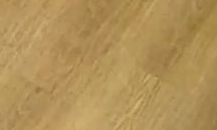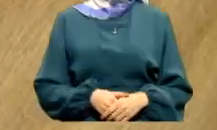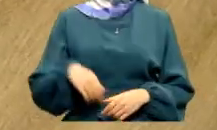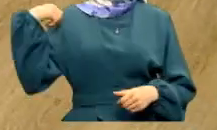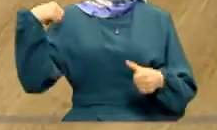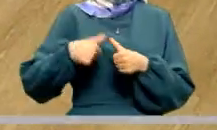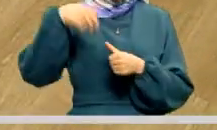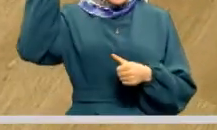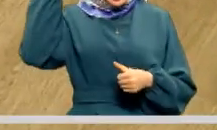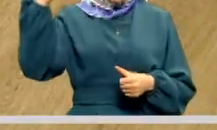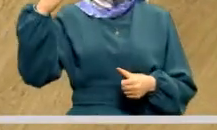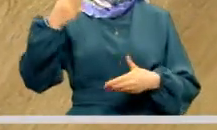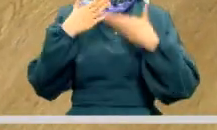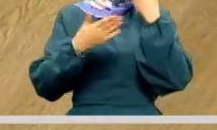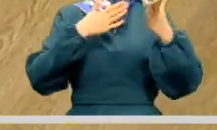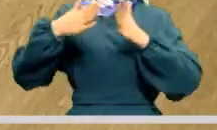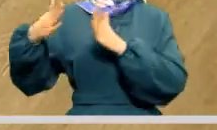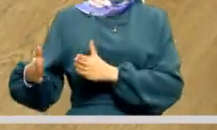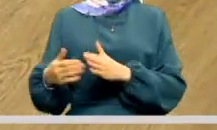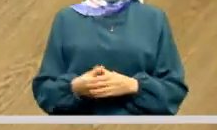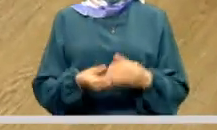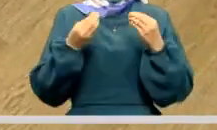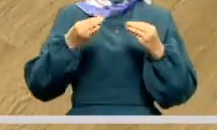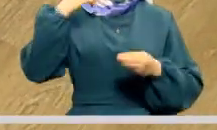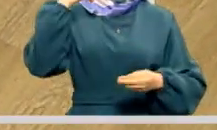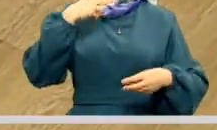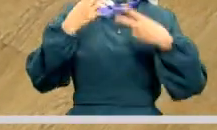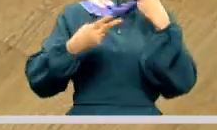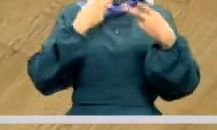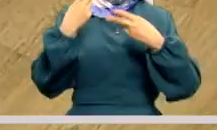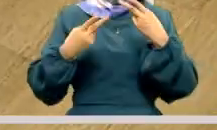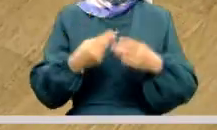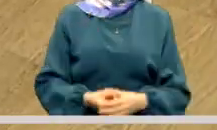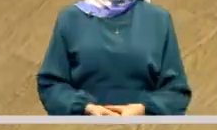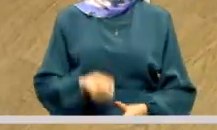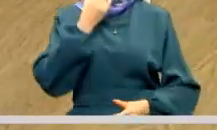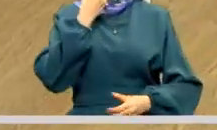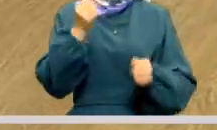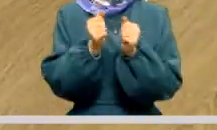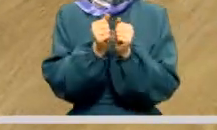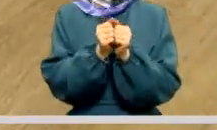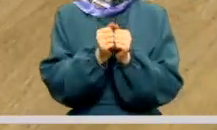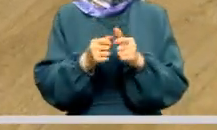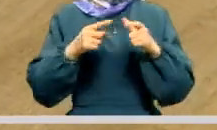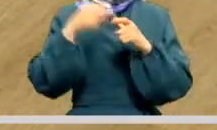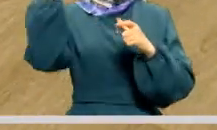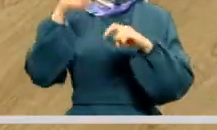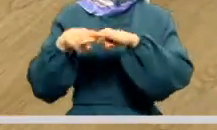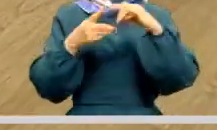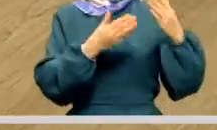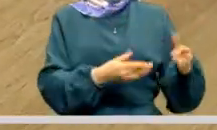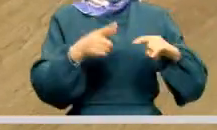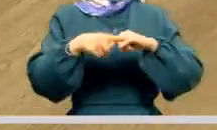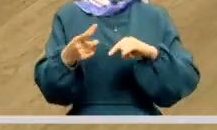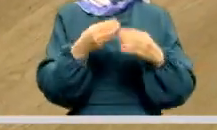yeniden Merhabalar Efendim sohbet köşemizdeyiz güzel ahlakı konuşmak üzere konumuzda bizimle birlikte Erdal hocam hoş geldiniz